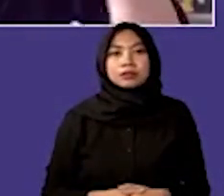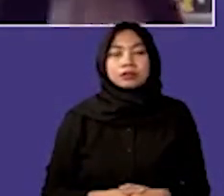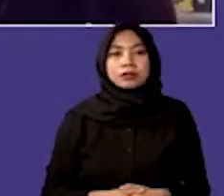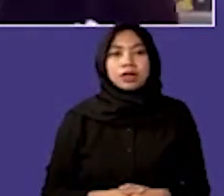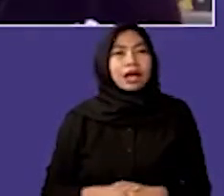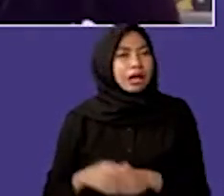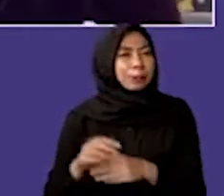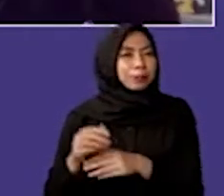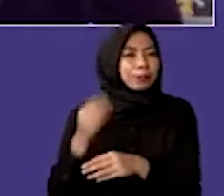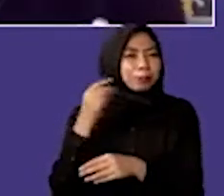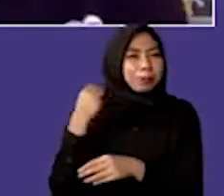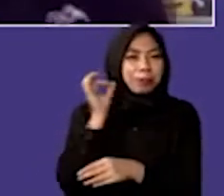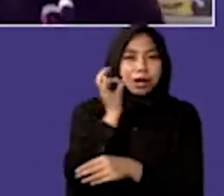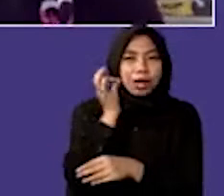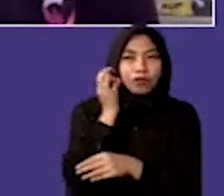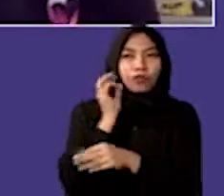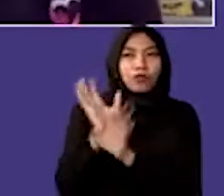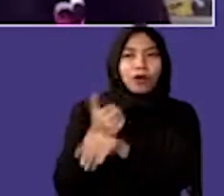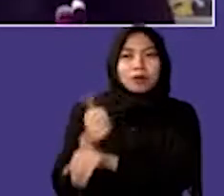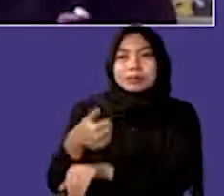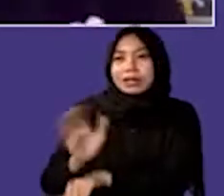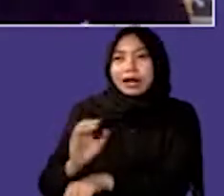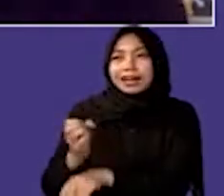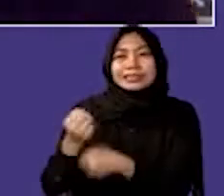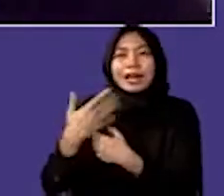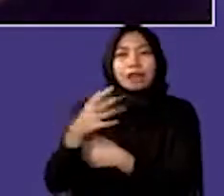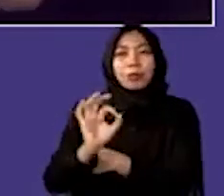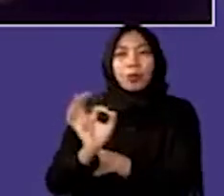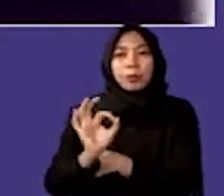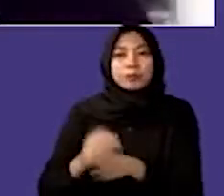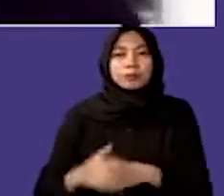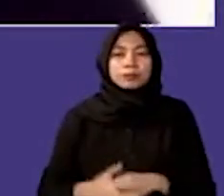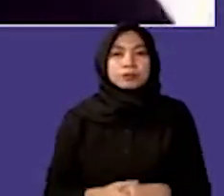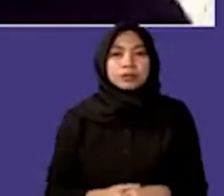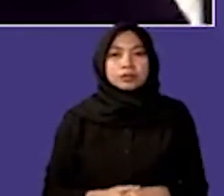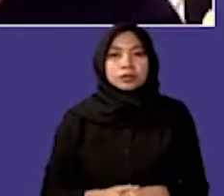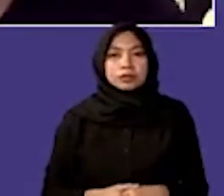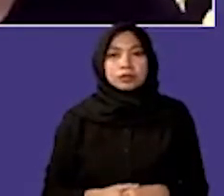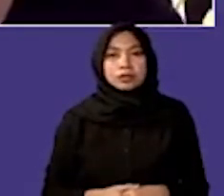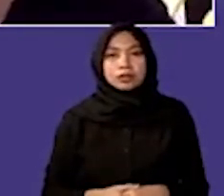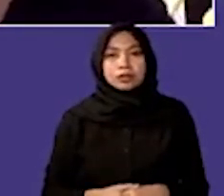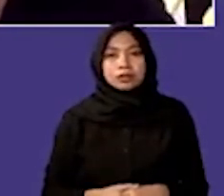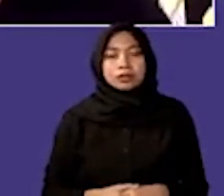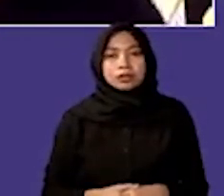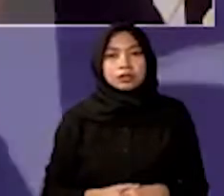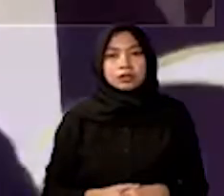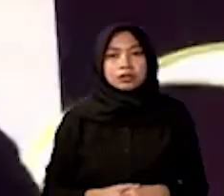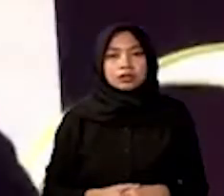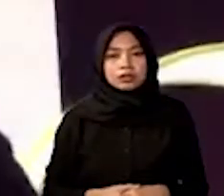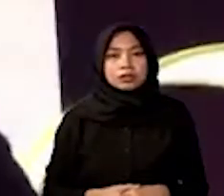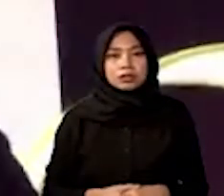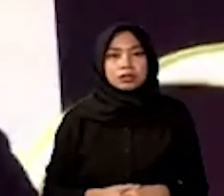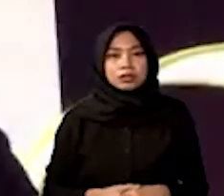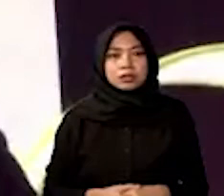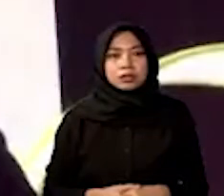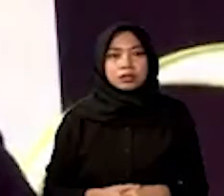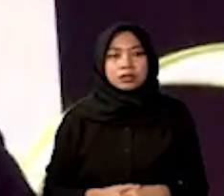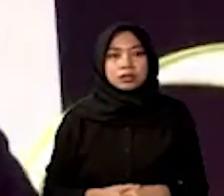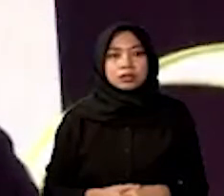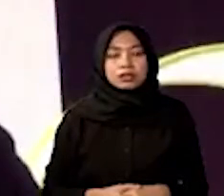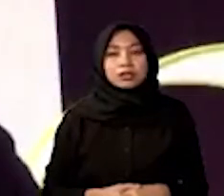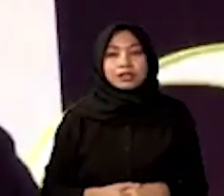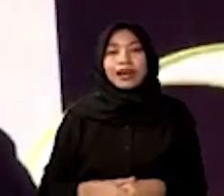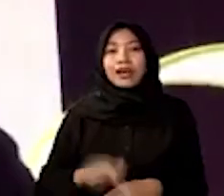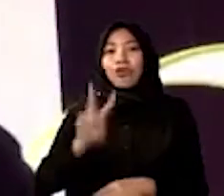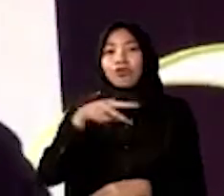kurang jelas bisa diulangi Jessica oke halo eh Bagaimana perkembangan trial vaksin di